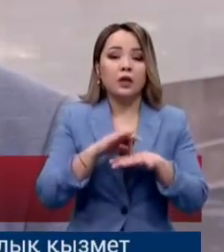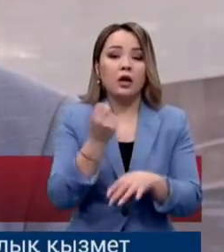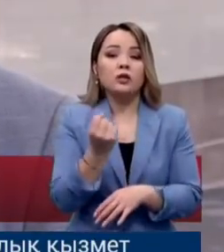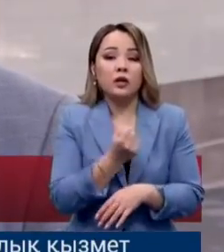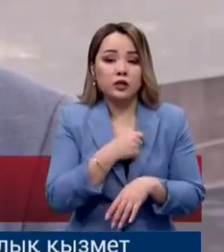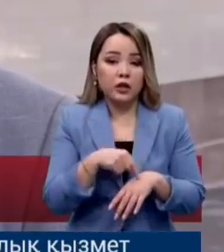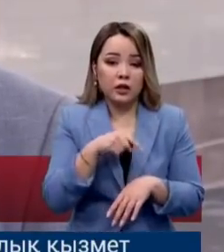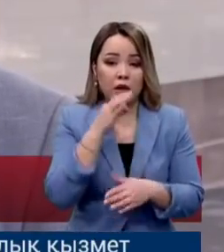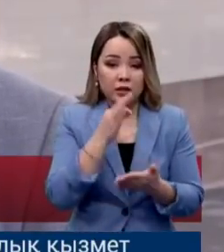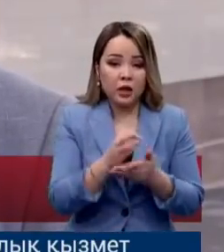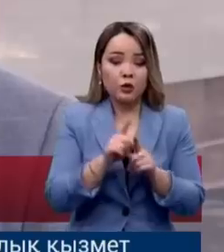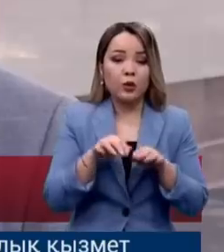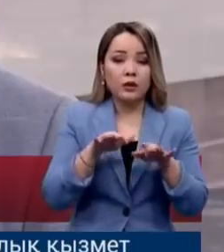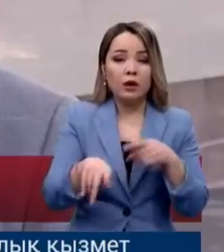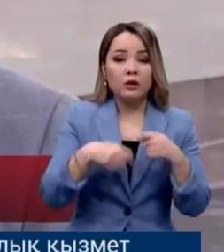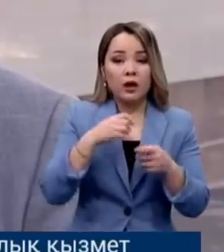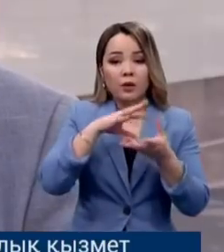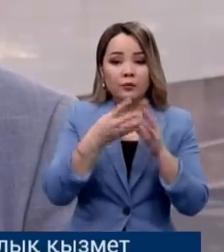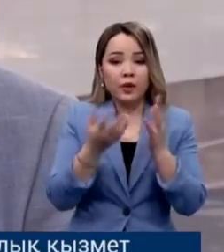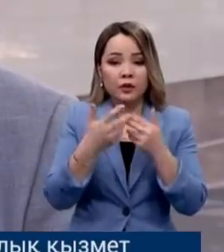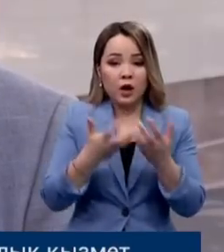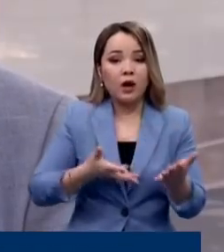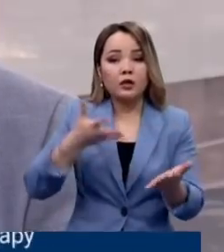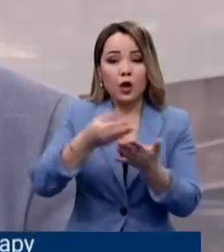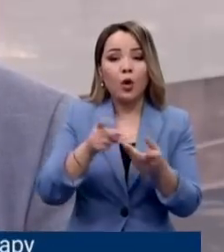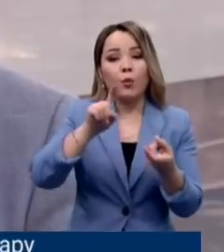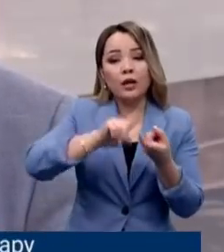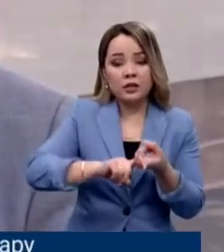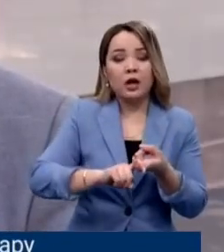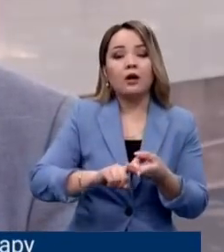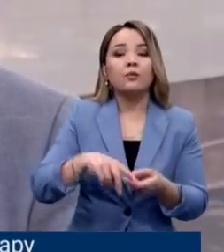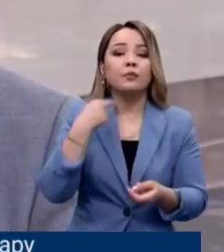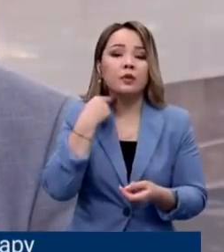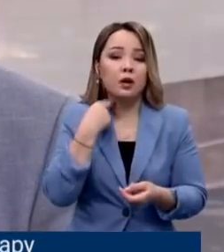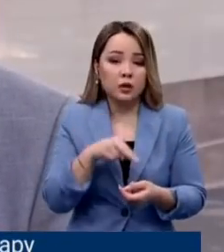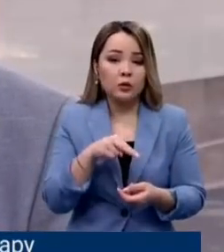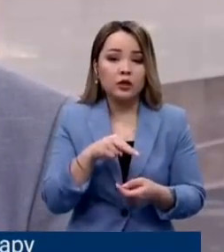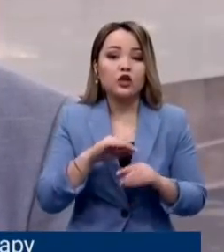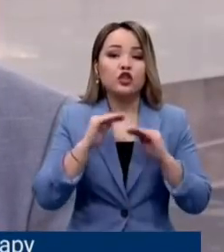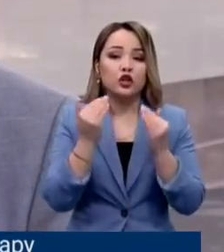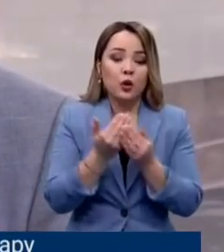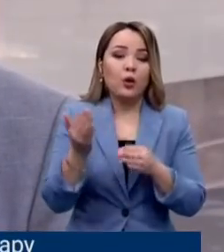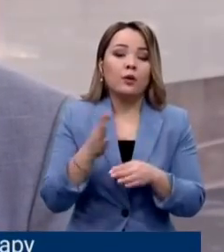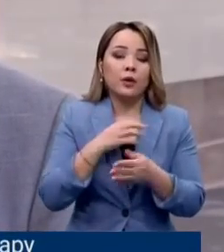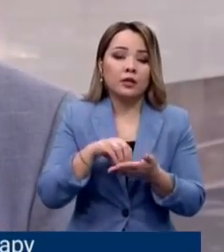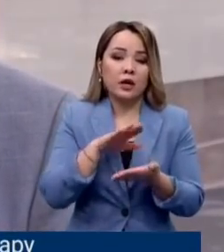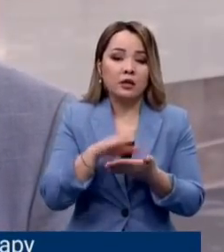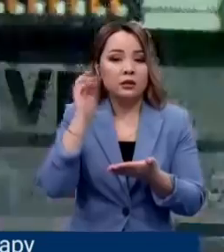өкініп, келтірілген залалды өтеуіне байланысты бас бостандығынан шектеу жазасы